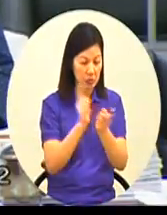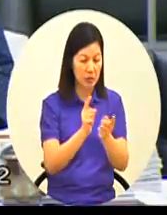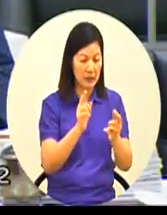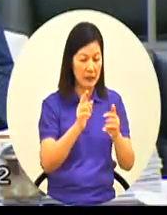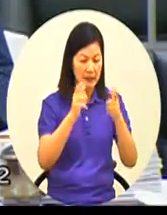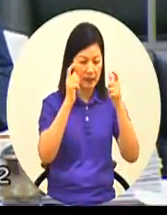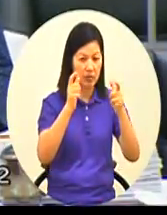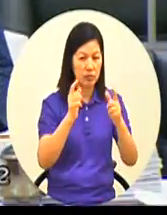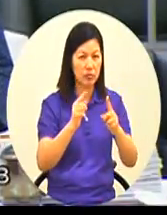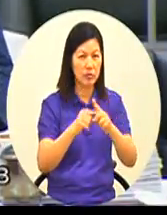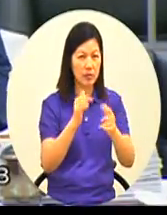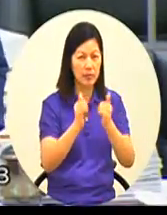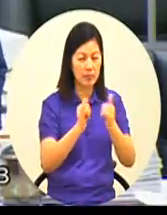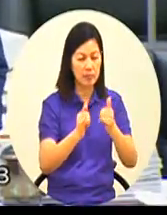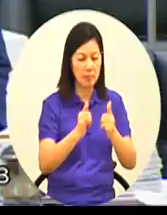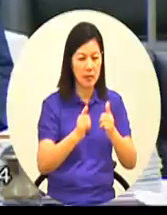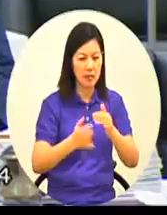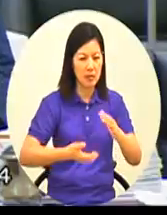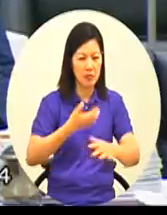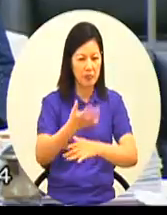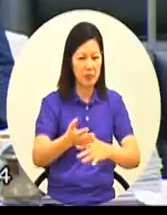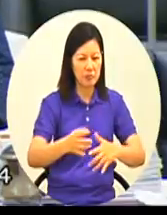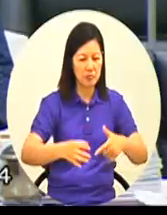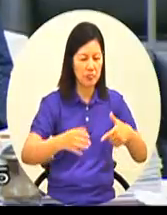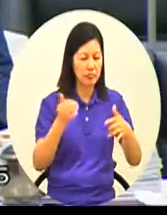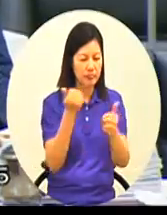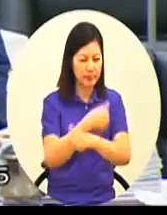出的这个代价，我都觉得对我们相当的不公平。